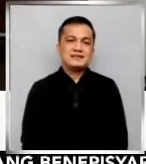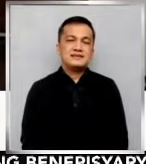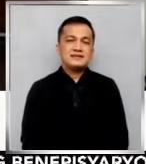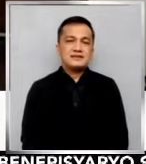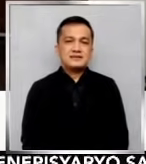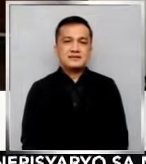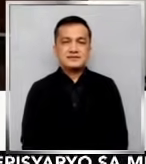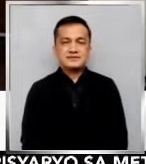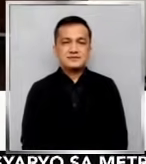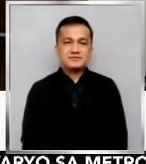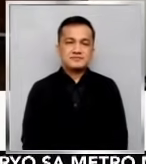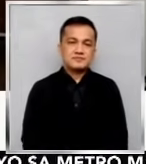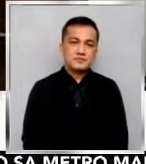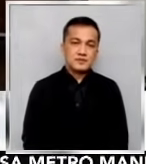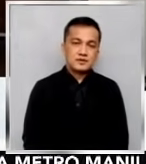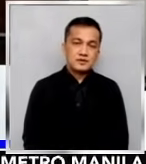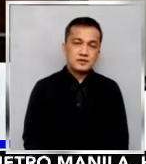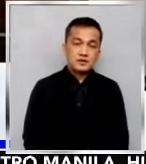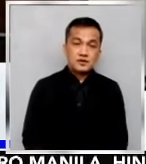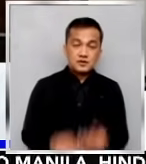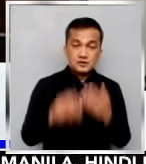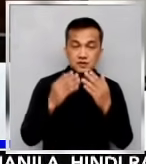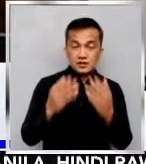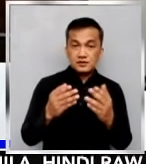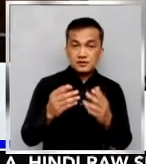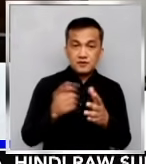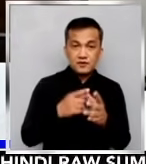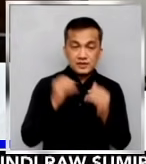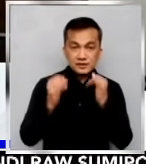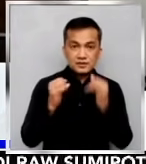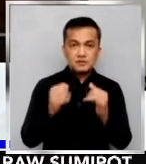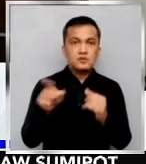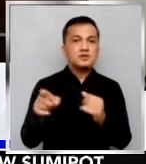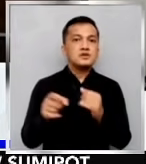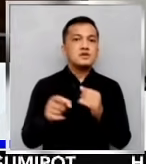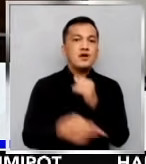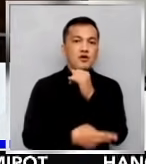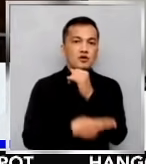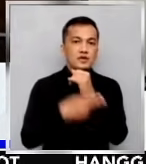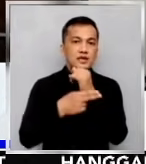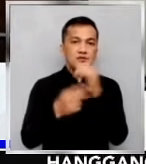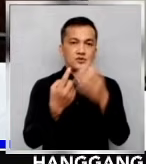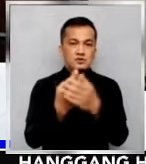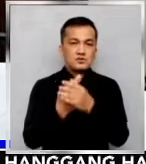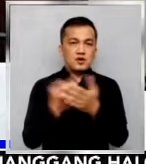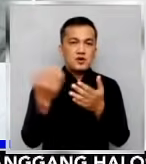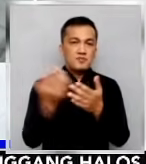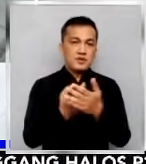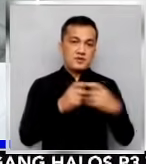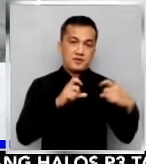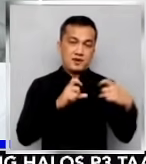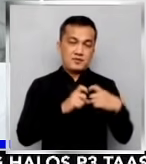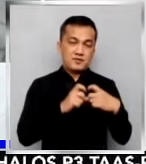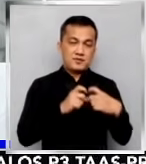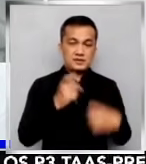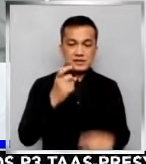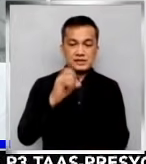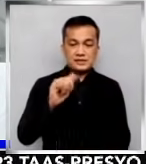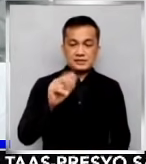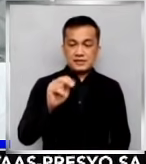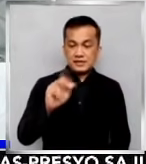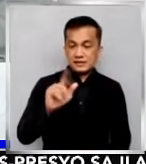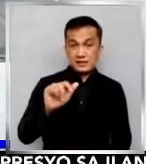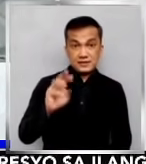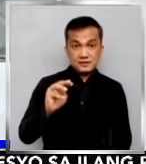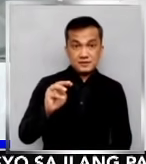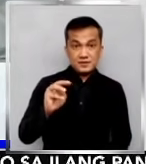Thank you for the interview, yung pinakauna natin. Nasa hotel quarantine na ang bagong kapuso na si Zian Lim kasama ang iba pang bumubuo